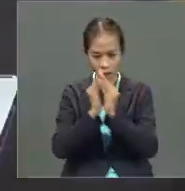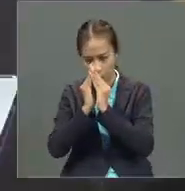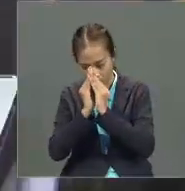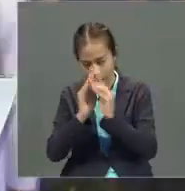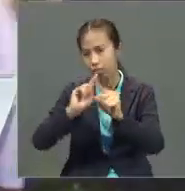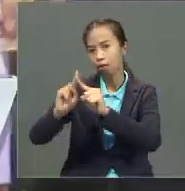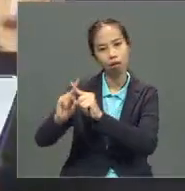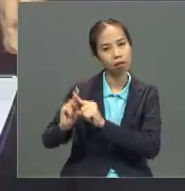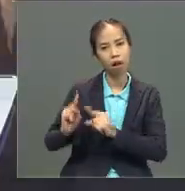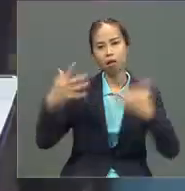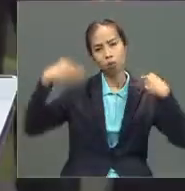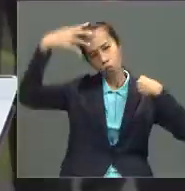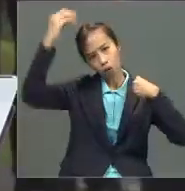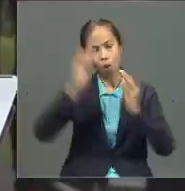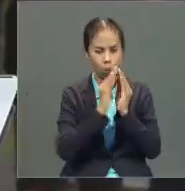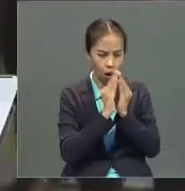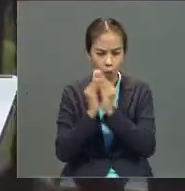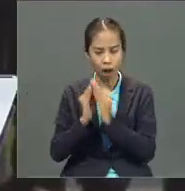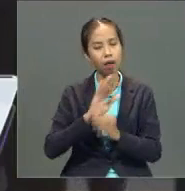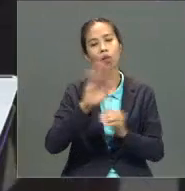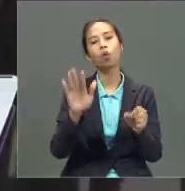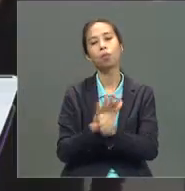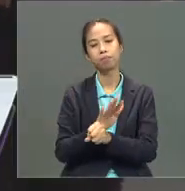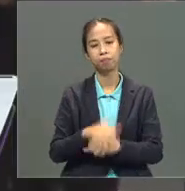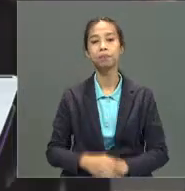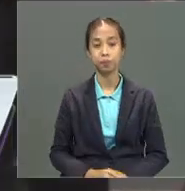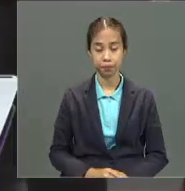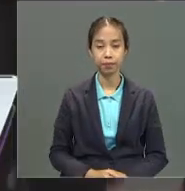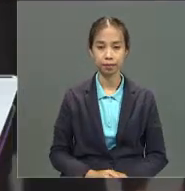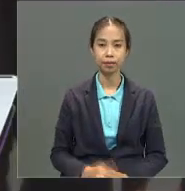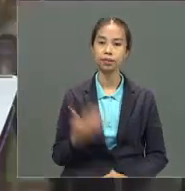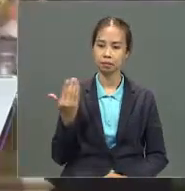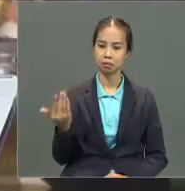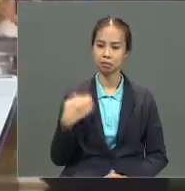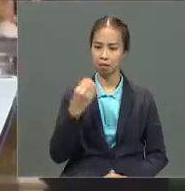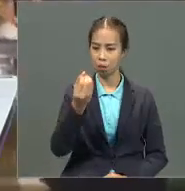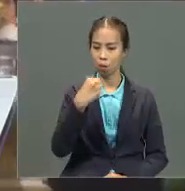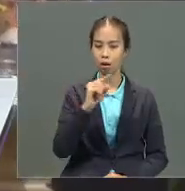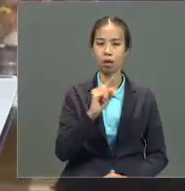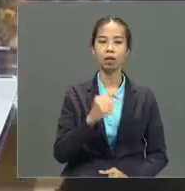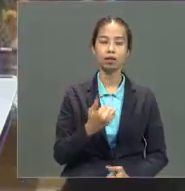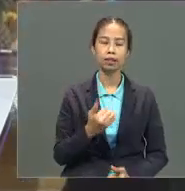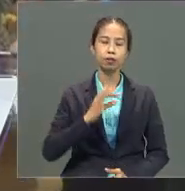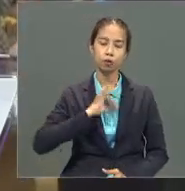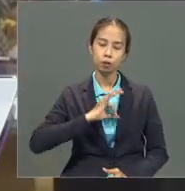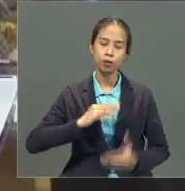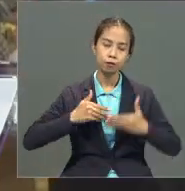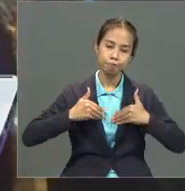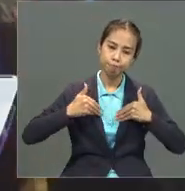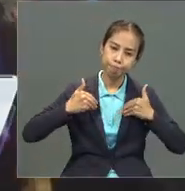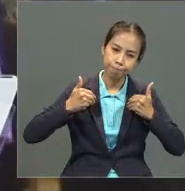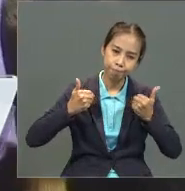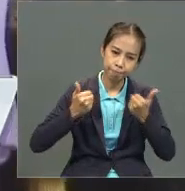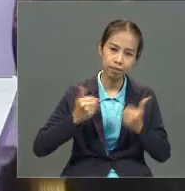ายายสิ่งศักดิ์สิทธิ์ประจำทำเนียบรัฐบาลโดยนายอนุชากล่าวว่ารู้สึกดีใจและซาบซึ้งในพระมหากรุณา